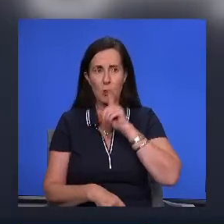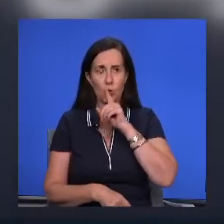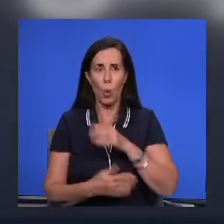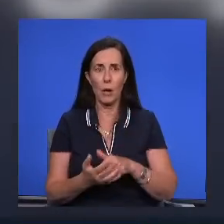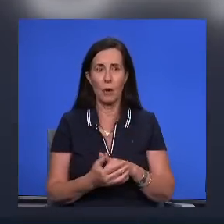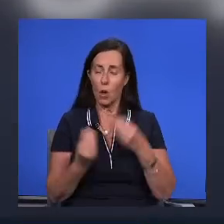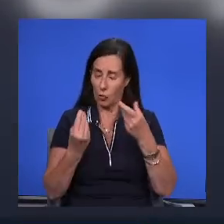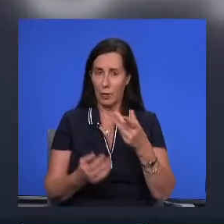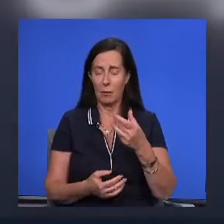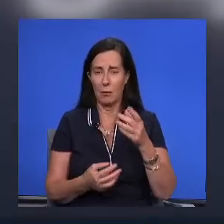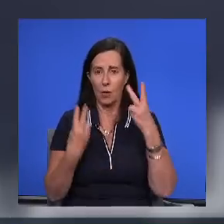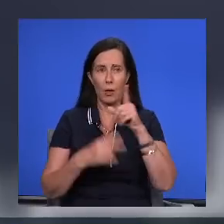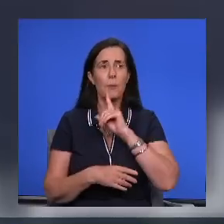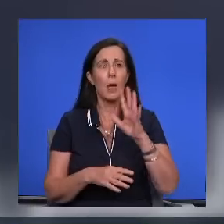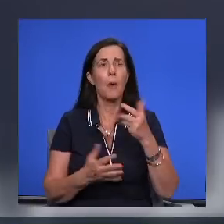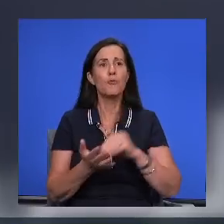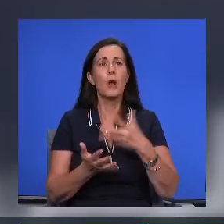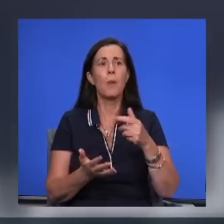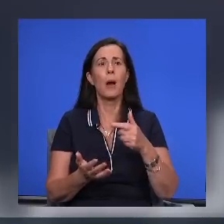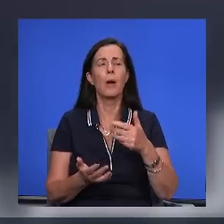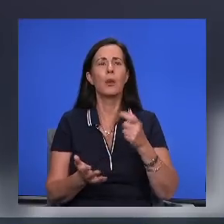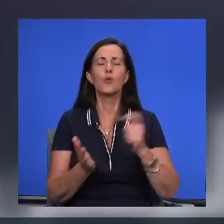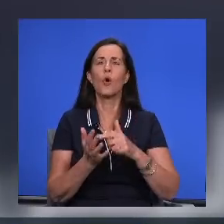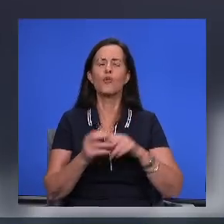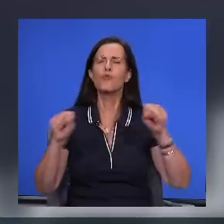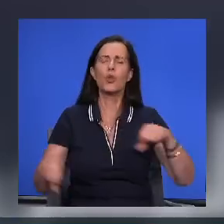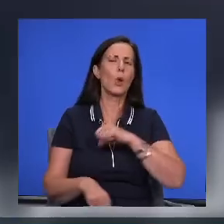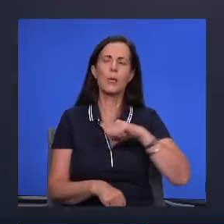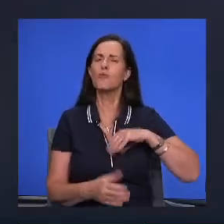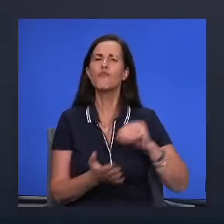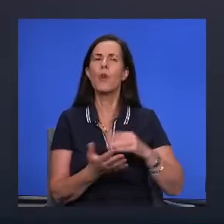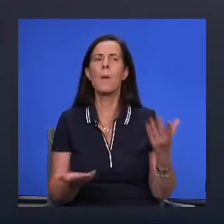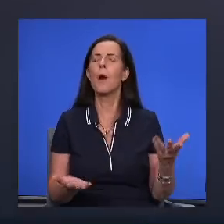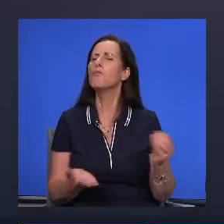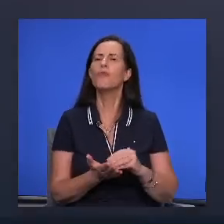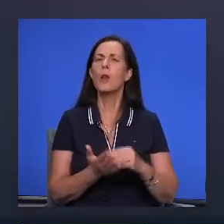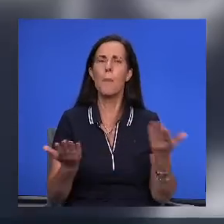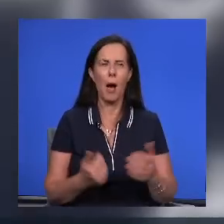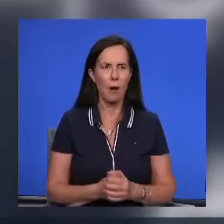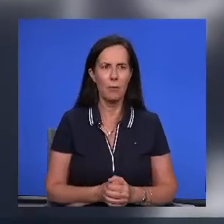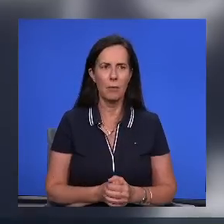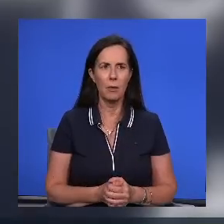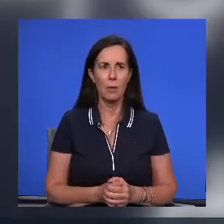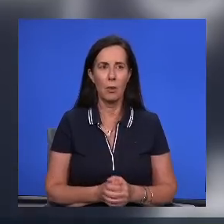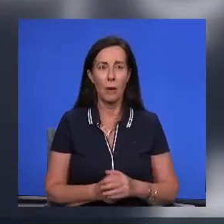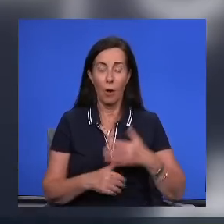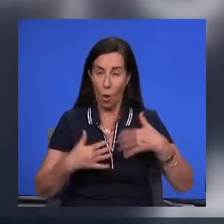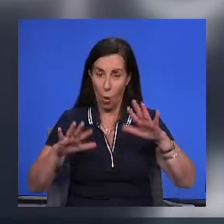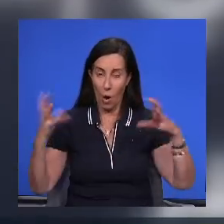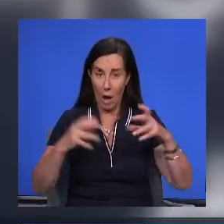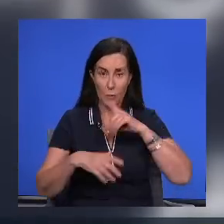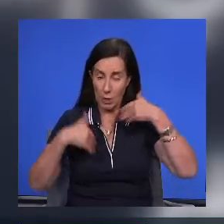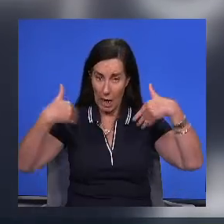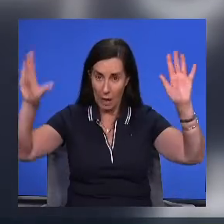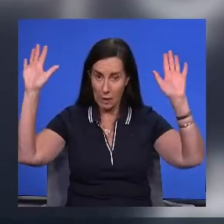אידה המקון סוריה, ליש עם בטלבו באינו תעמלו חוקם דאטי? לא. יעני כל שעב סורי אילה